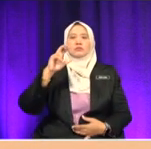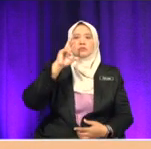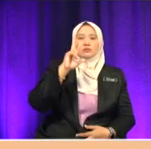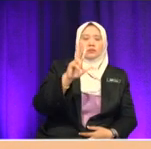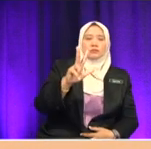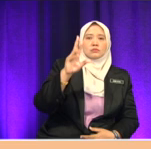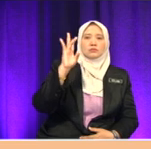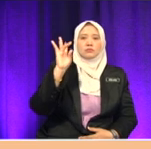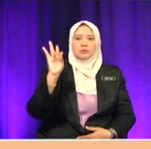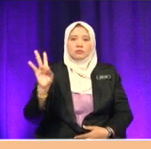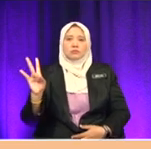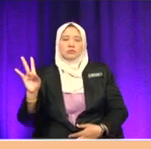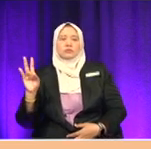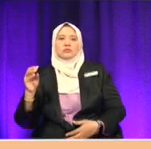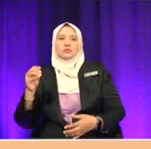ialah